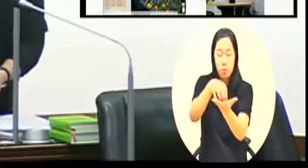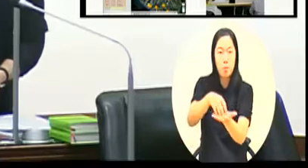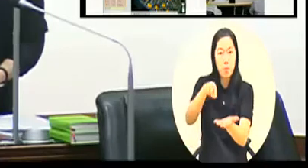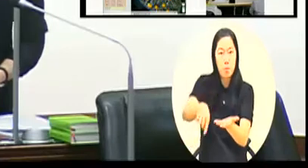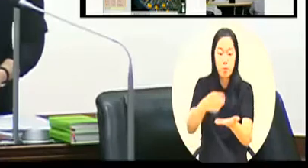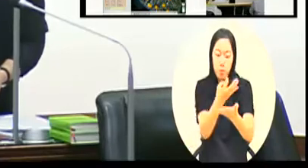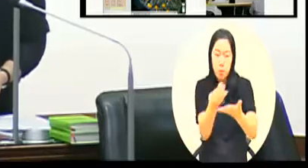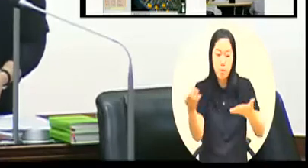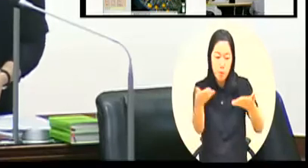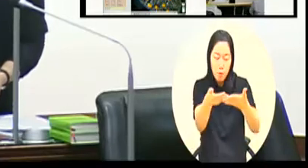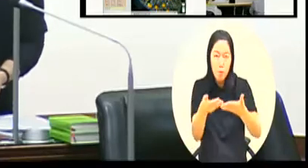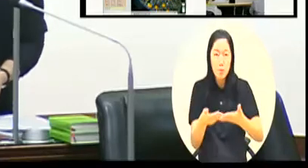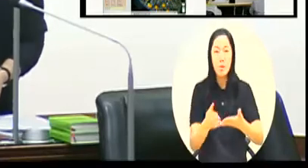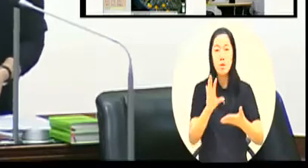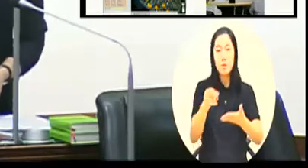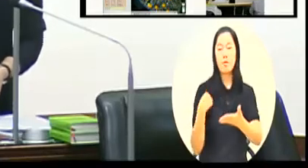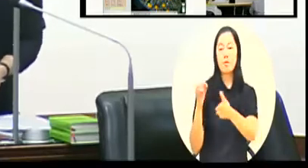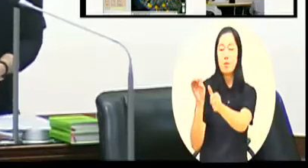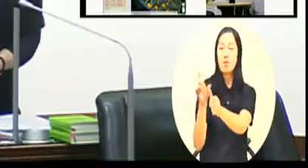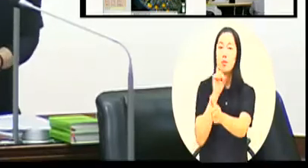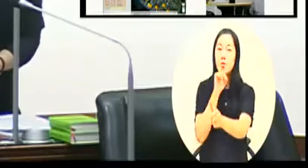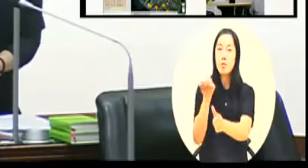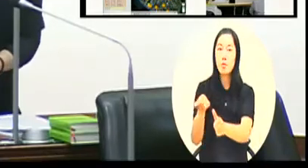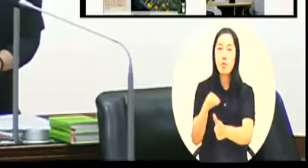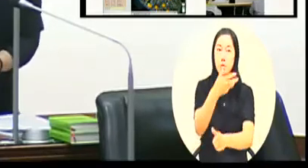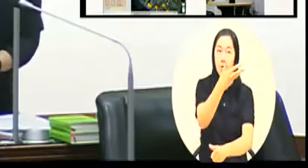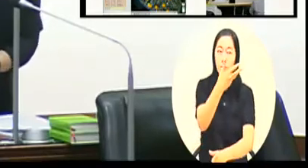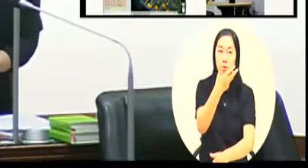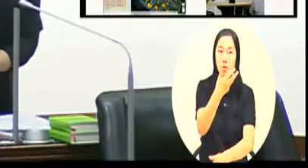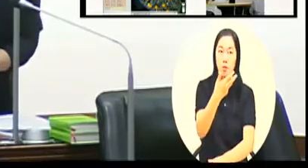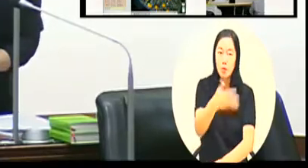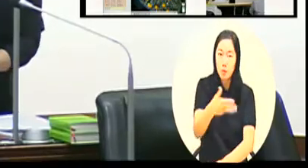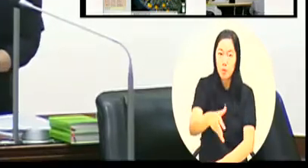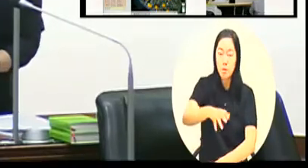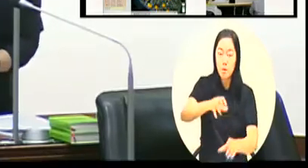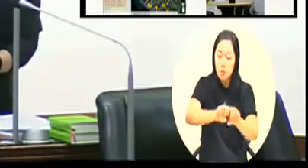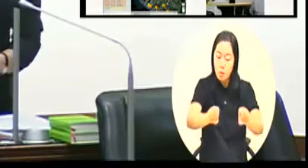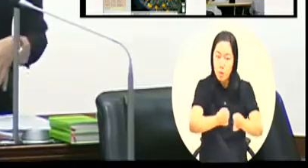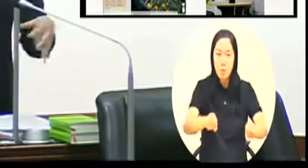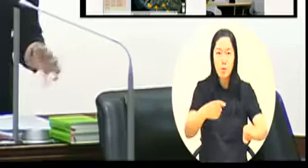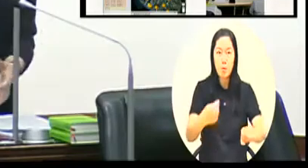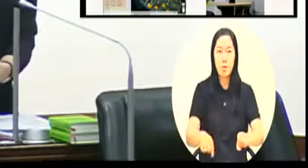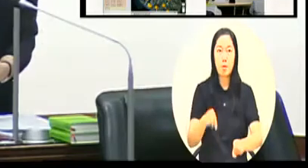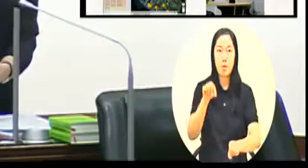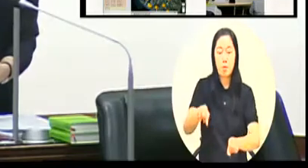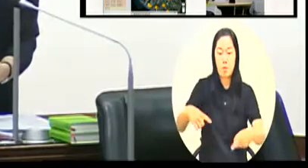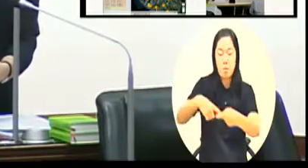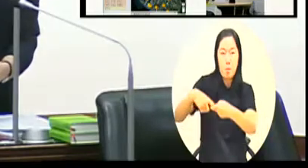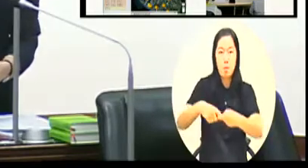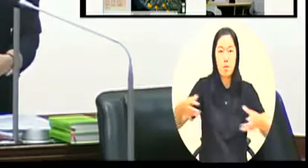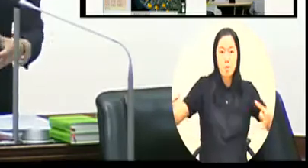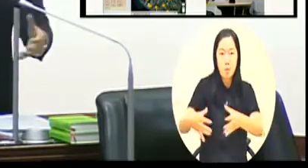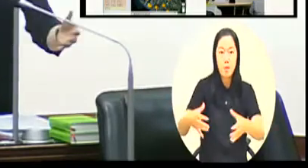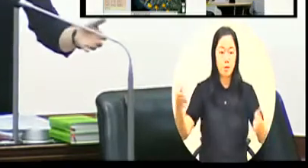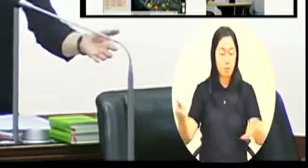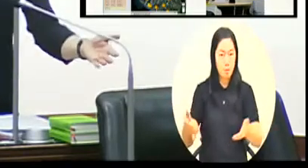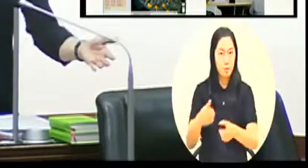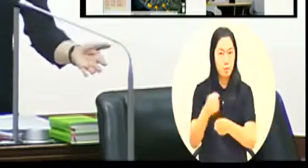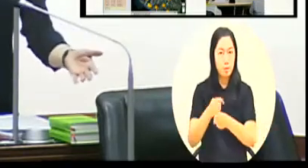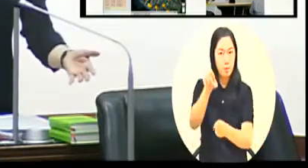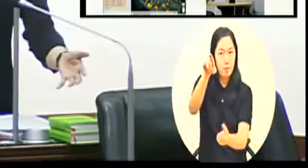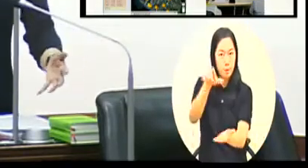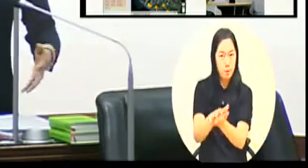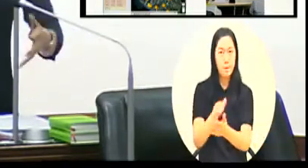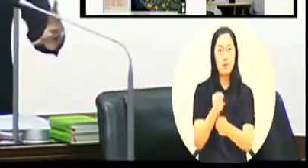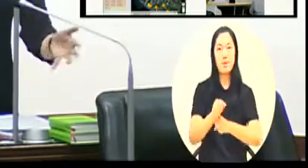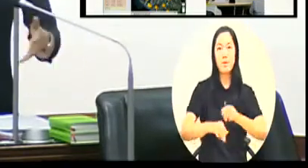号，哈，预知他要申请水的管路或电的管路，就把它联合一起施工。一次就把它施工